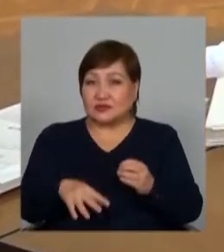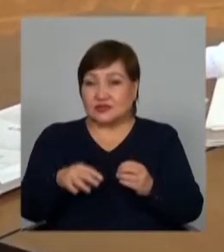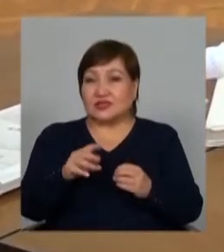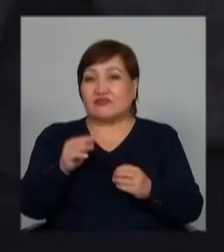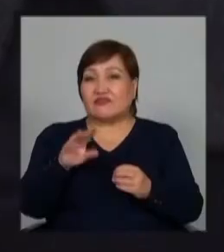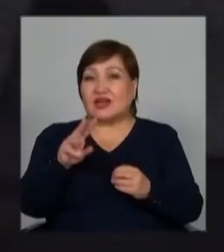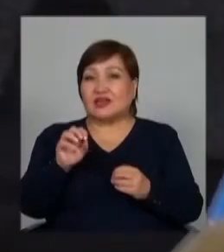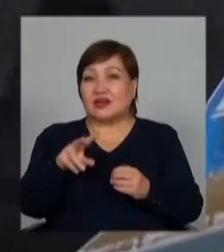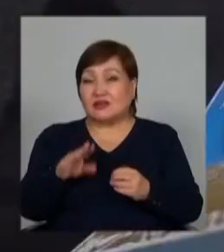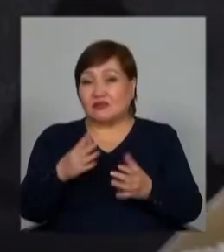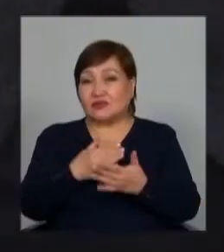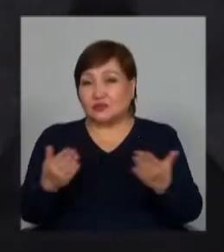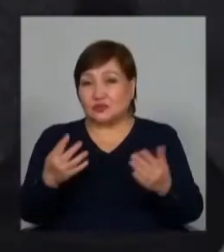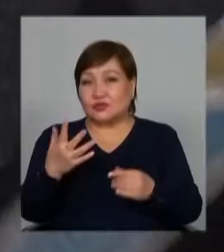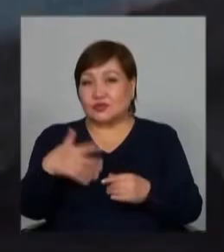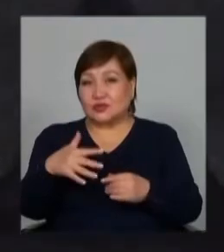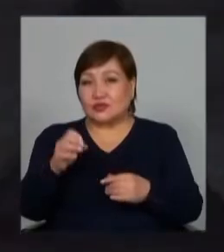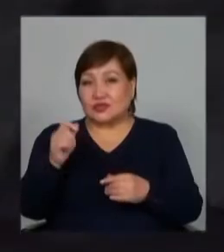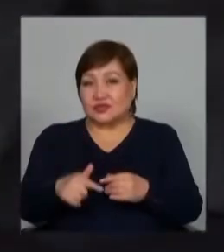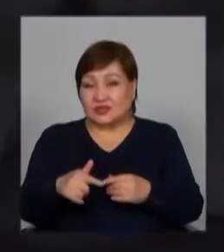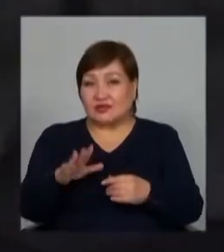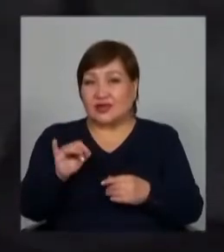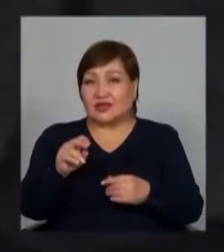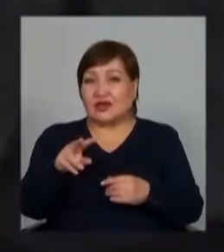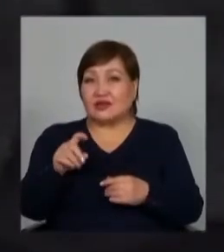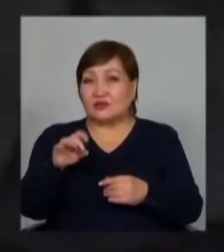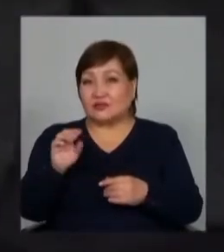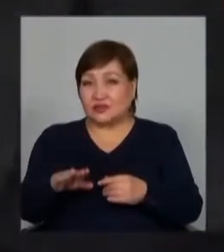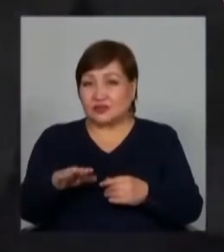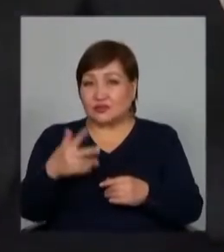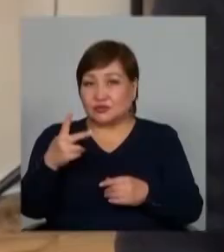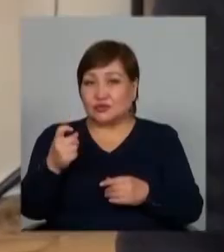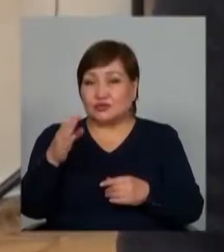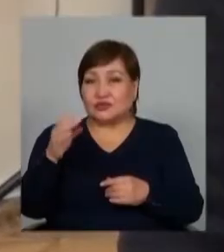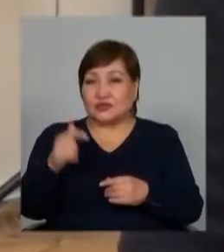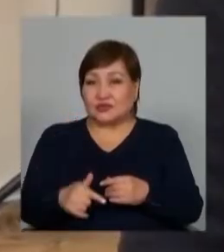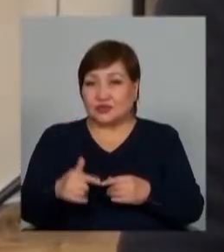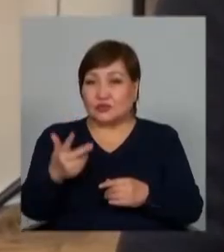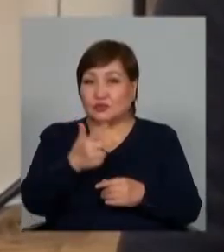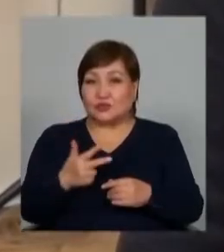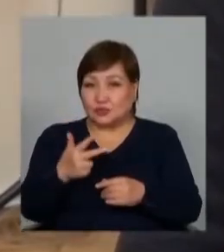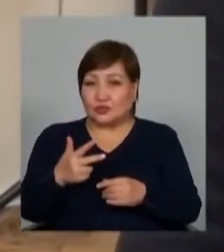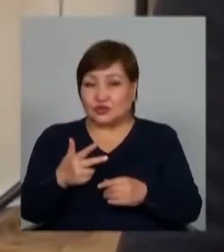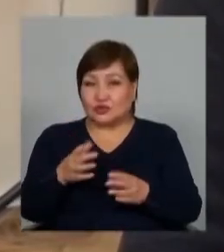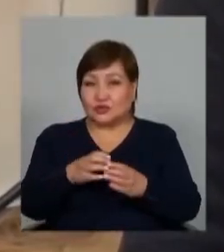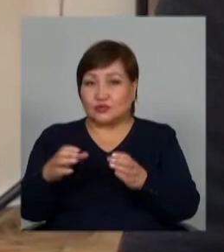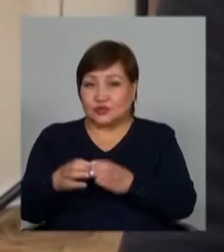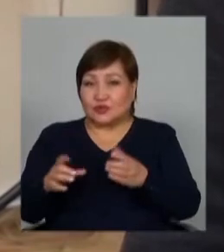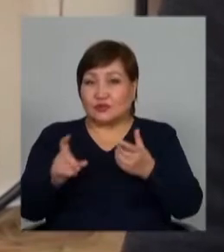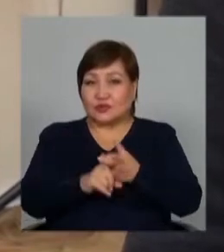Абай Құнанбаев, 50 теңгеге Кіші жүздің ханы Әбілқайыр және 100 теңгеге 300-дің басын қосқан Абылай ханның бейнесі салынды.